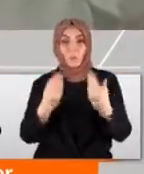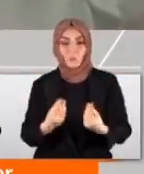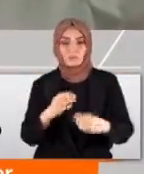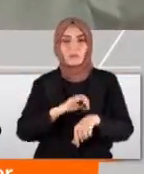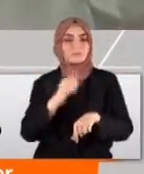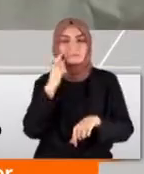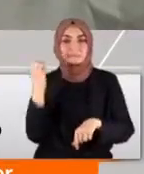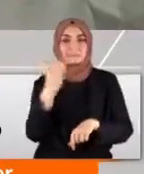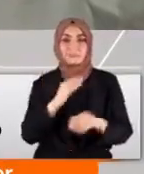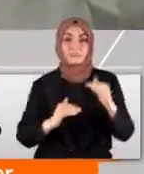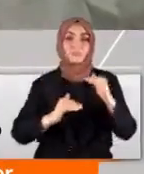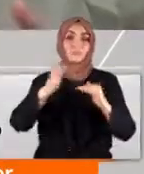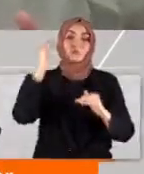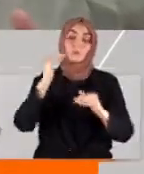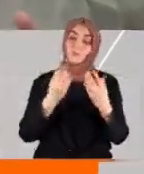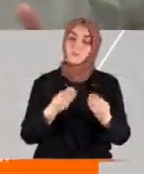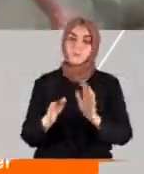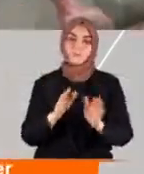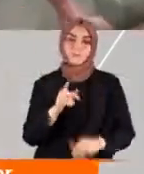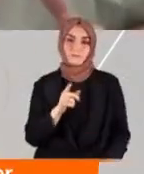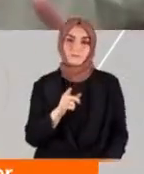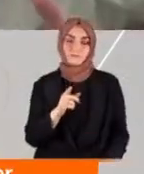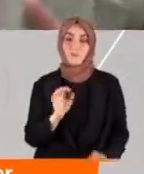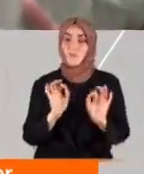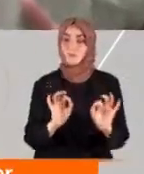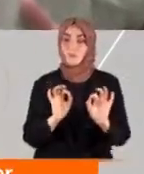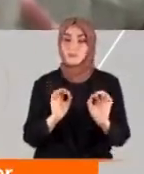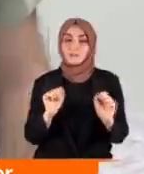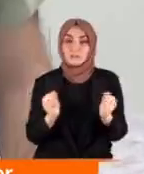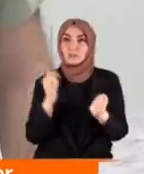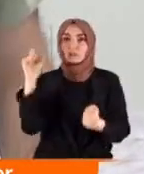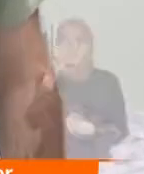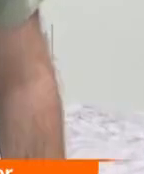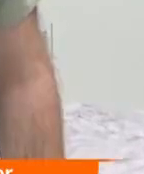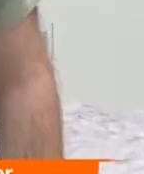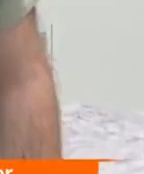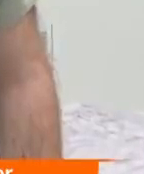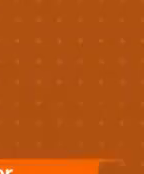olarak hızlıca döner. Özellikle kış ayları tehlikeli bir dönemdir.